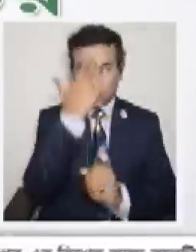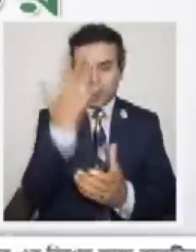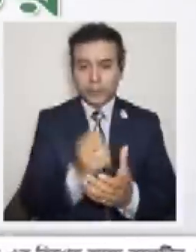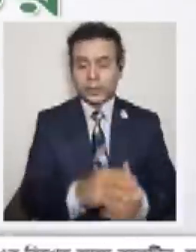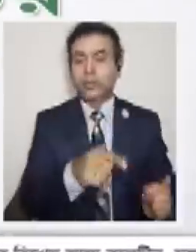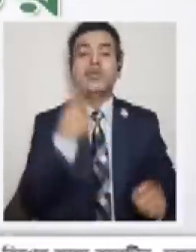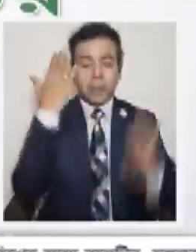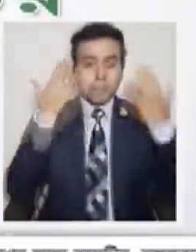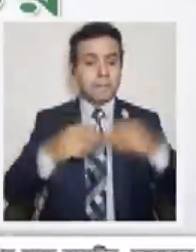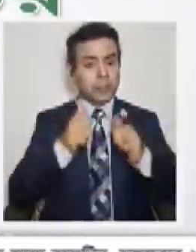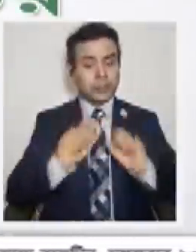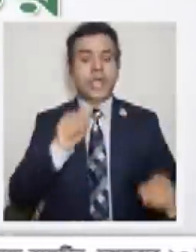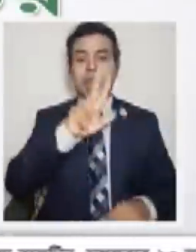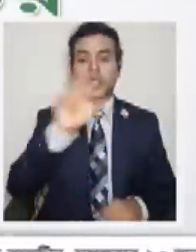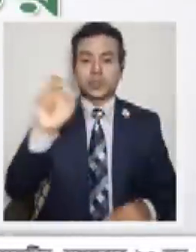119,198 জন।